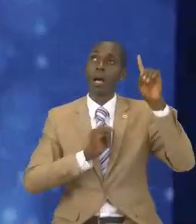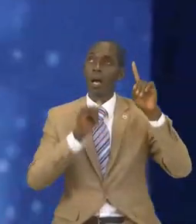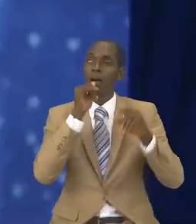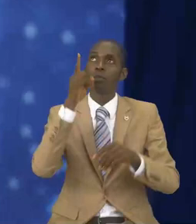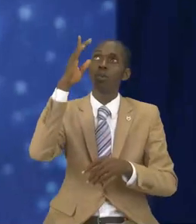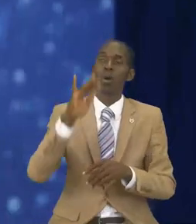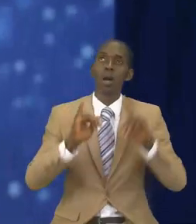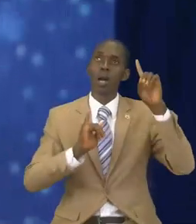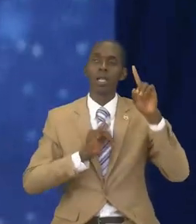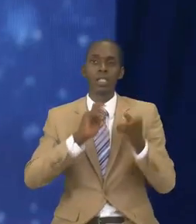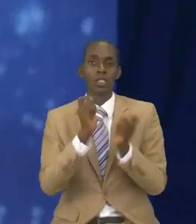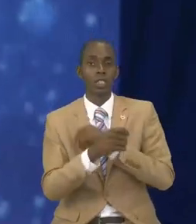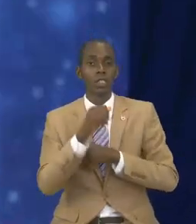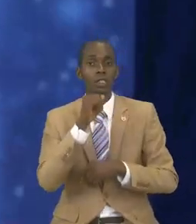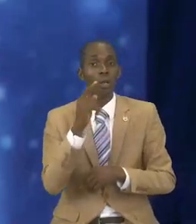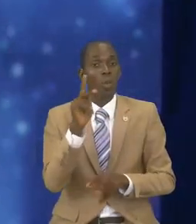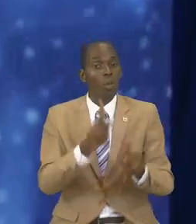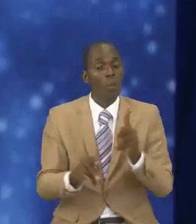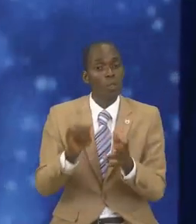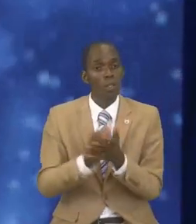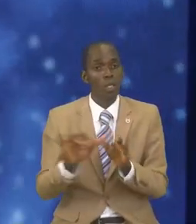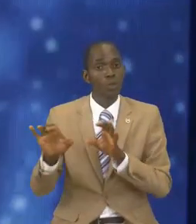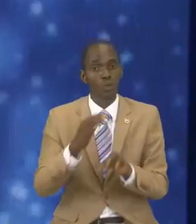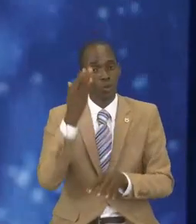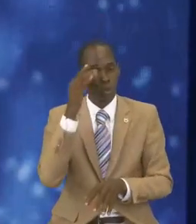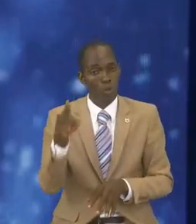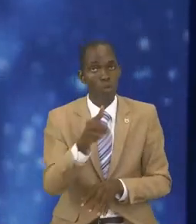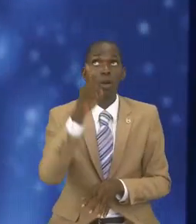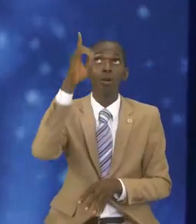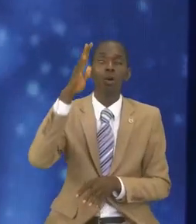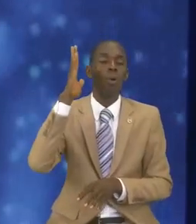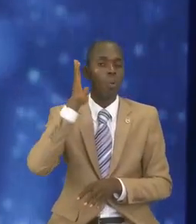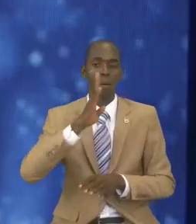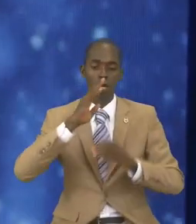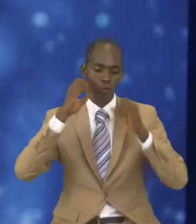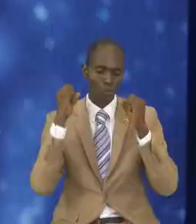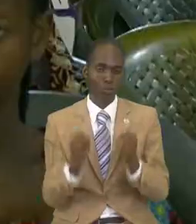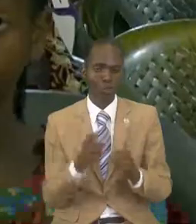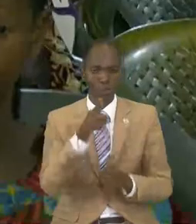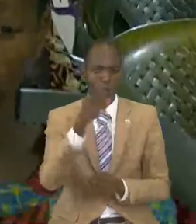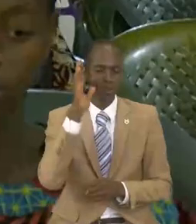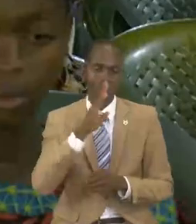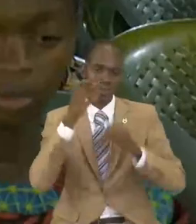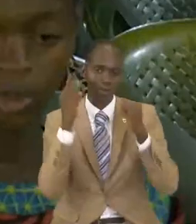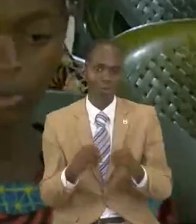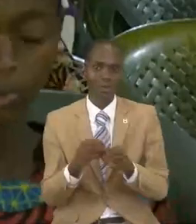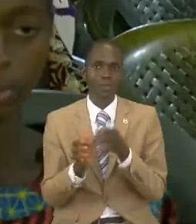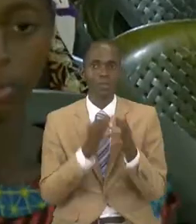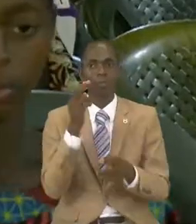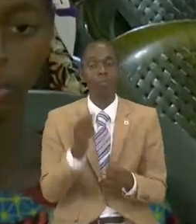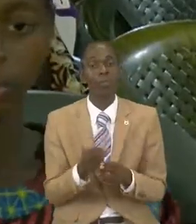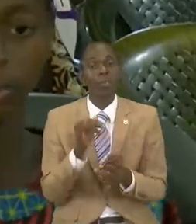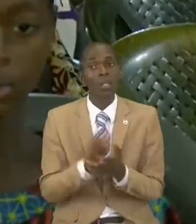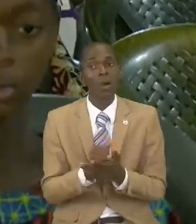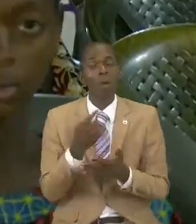ne change pas. » Ceux du peuple qui connaîtront leur Dieu seront forts. Tu seras fort. C'est